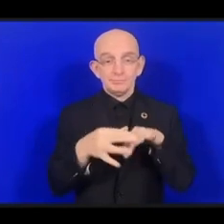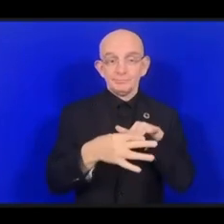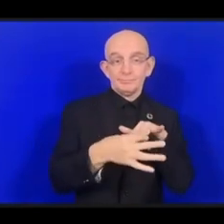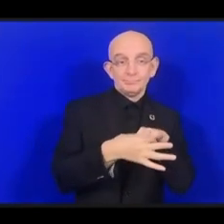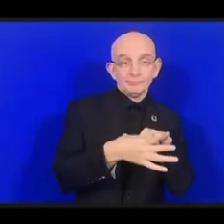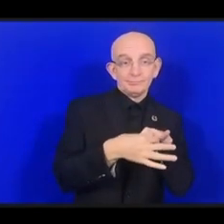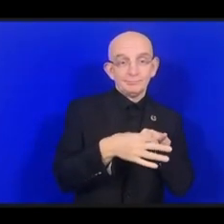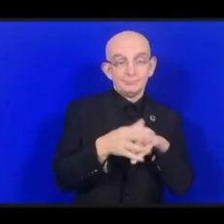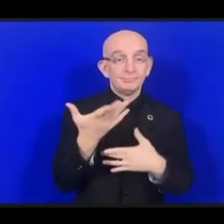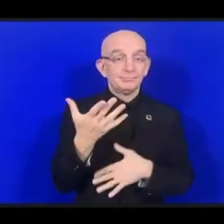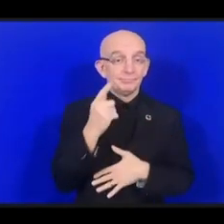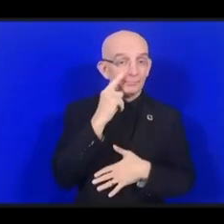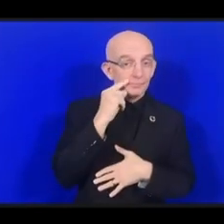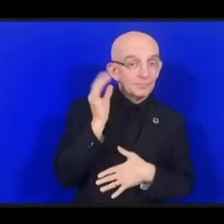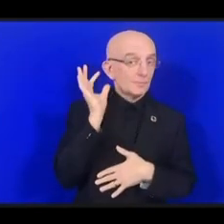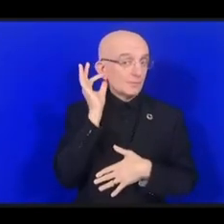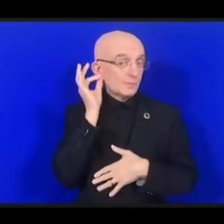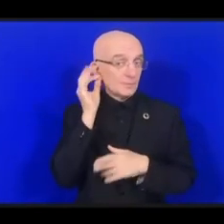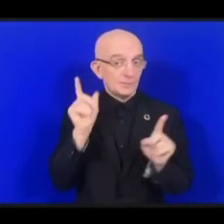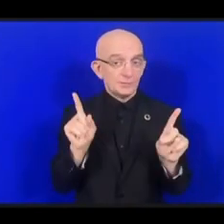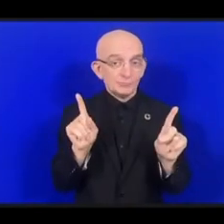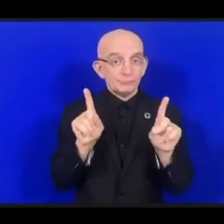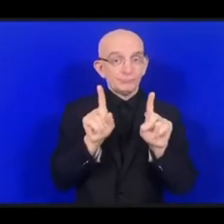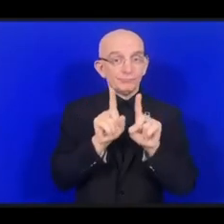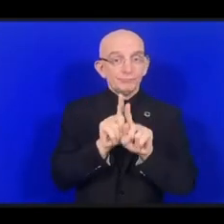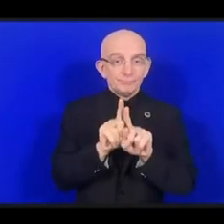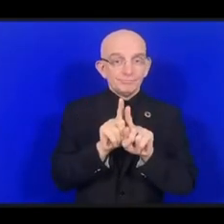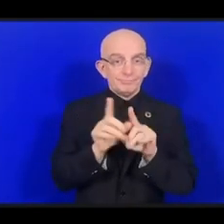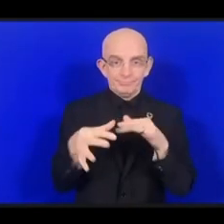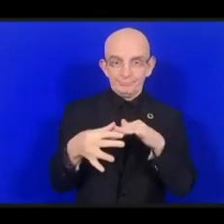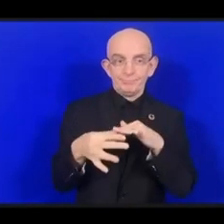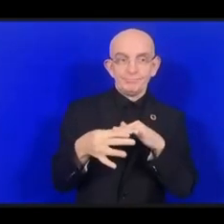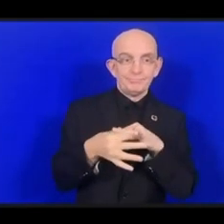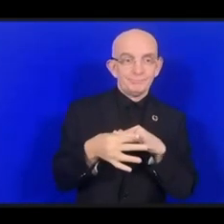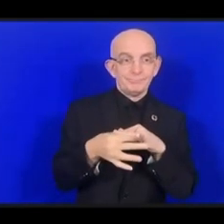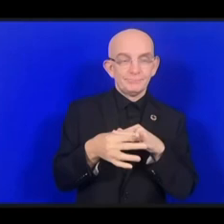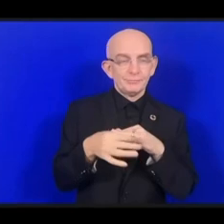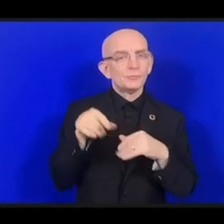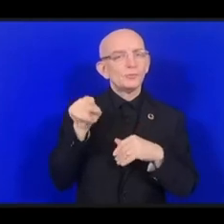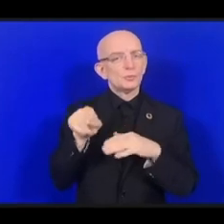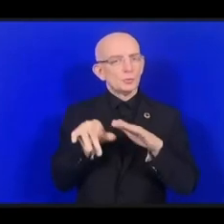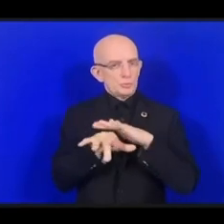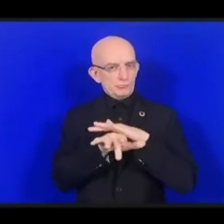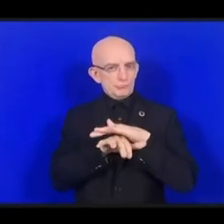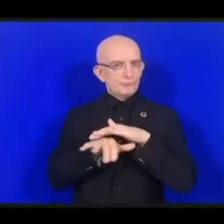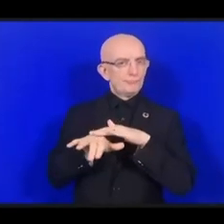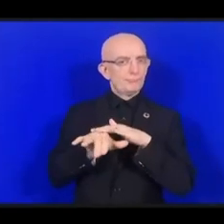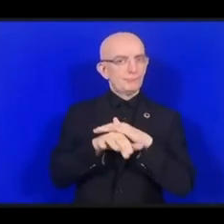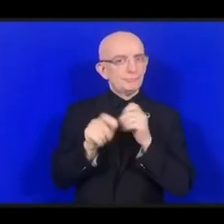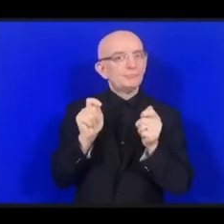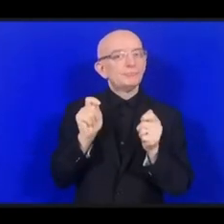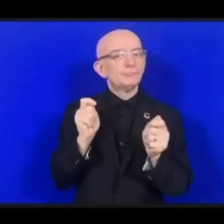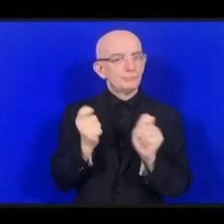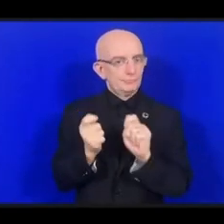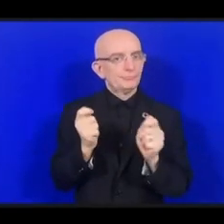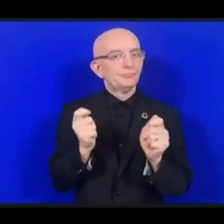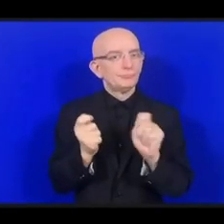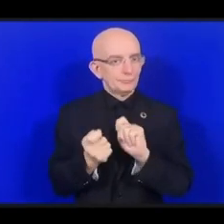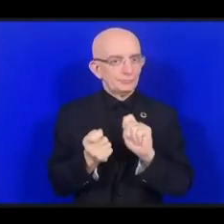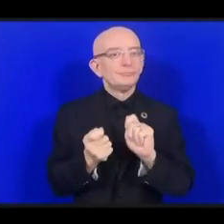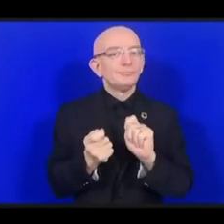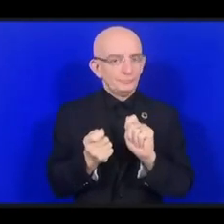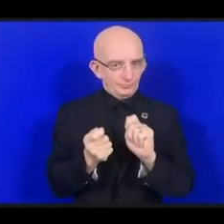والزوجه وبعد ذلك تغير الامر بشكل جذري على مدى السنوات الاث